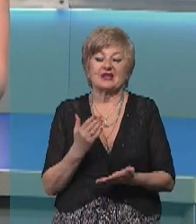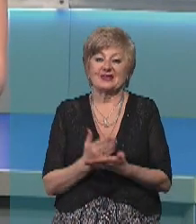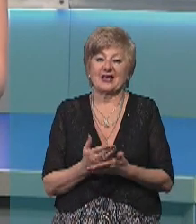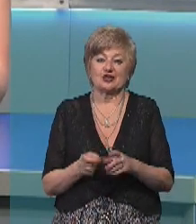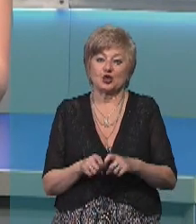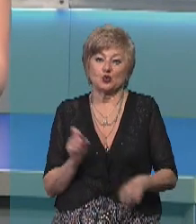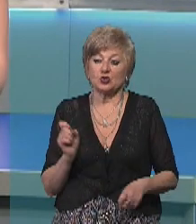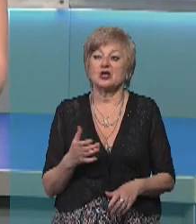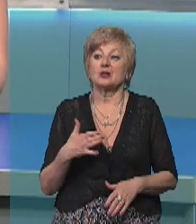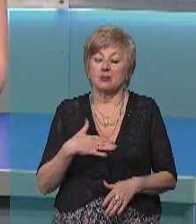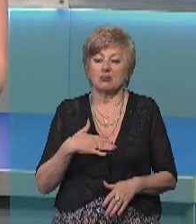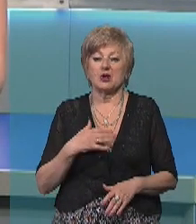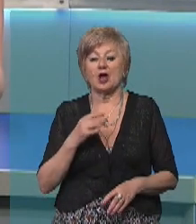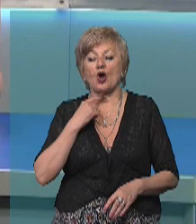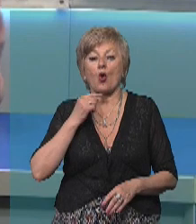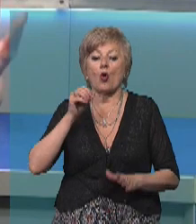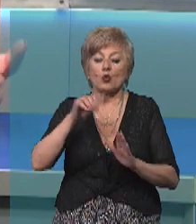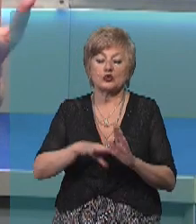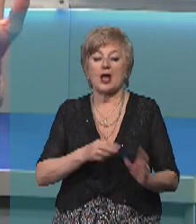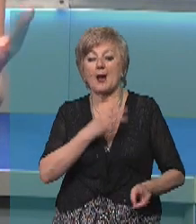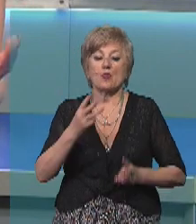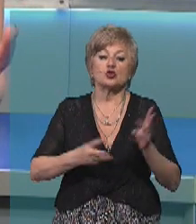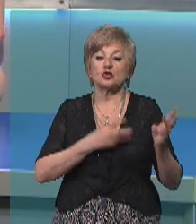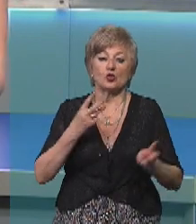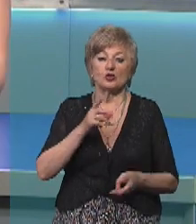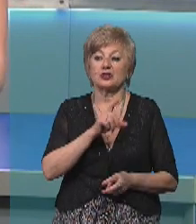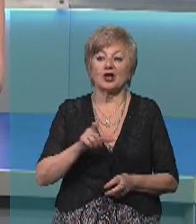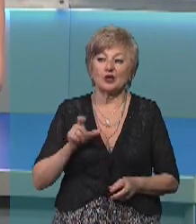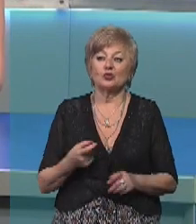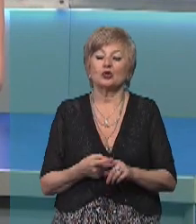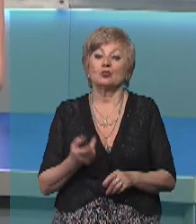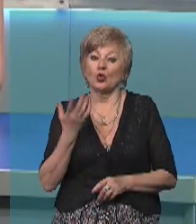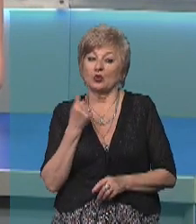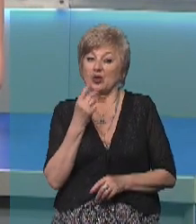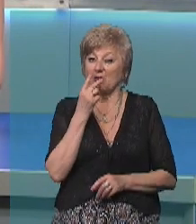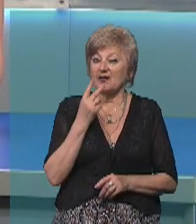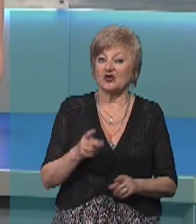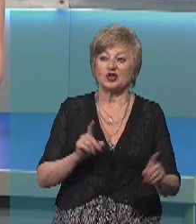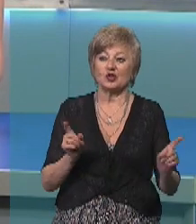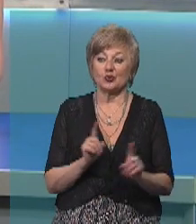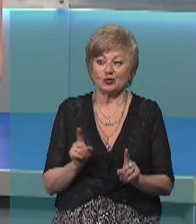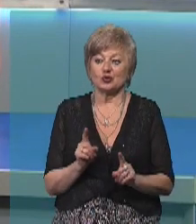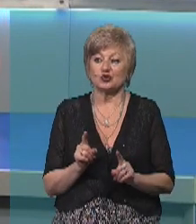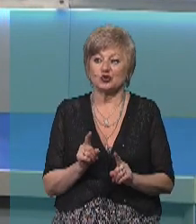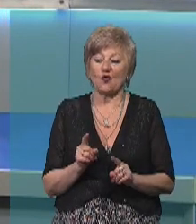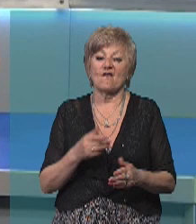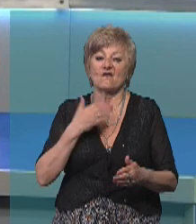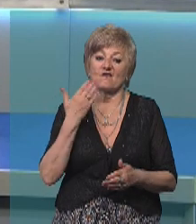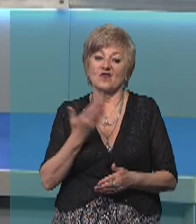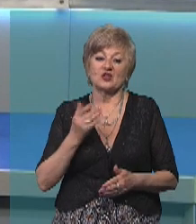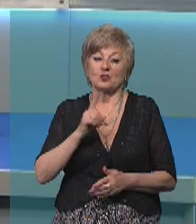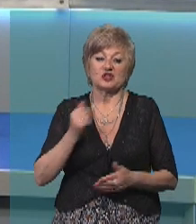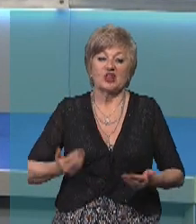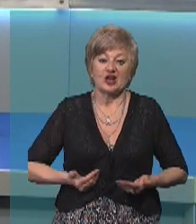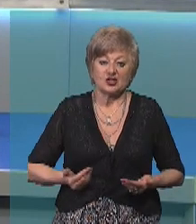Ми голосуємо емоційно. Ми дуже емоційні люди. І тому, коли ми бачимо щось, що виступає за життя, у